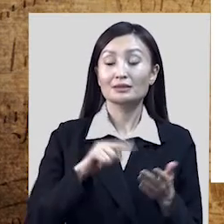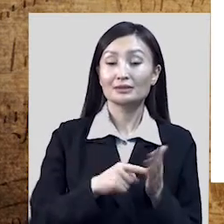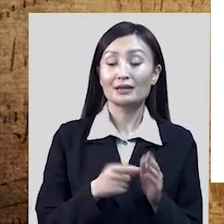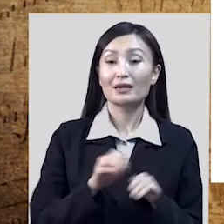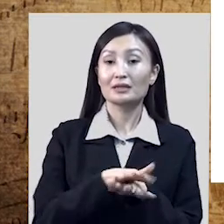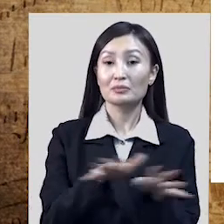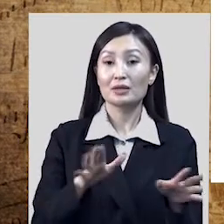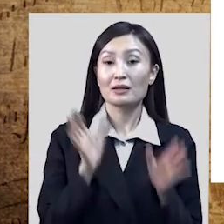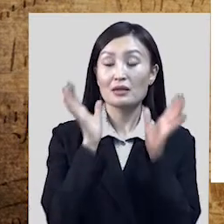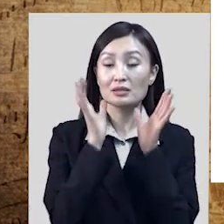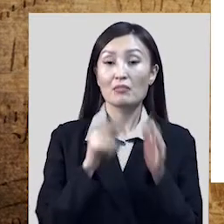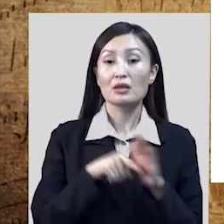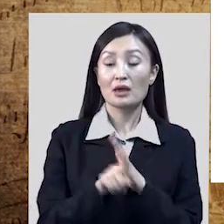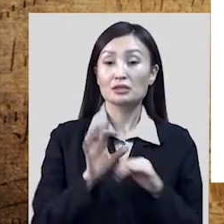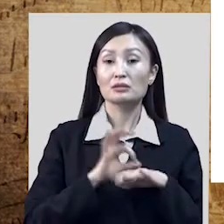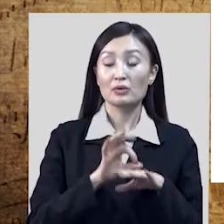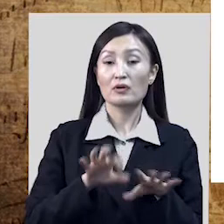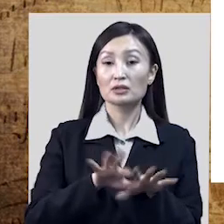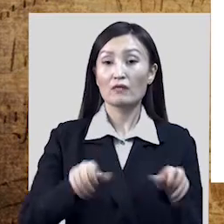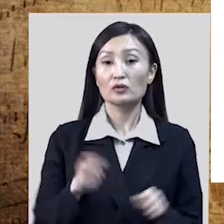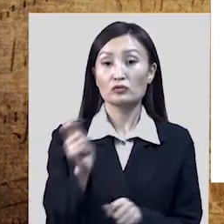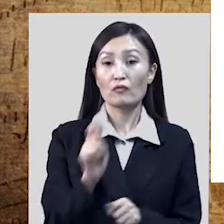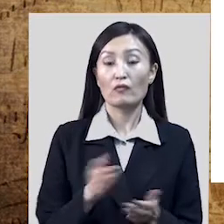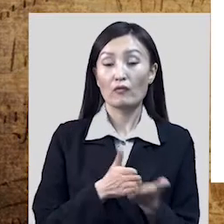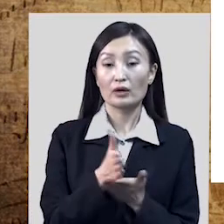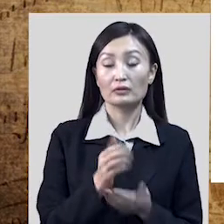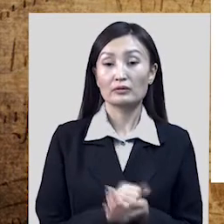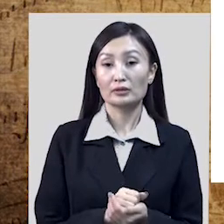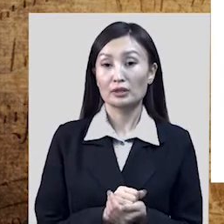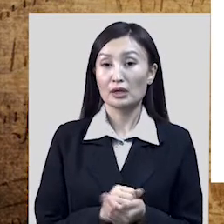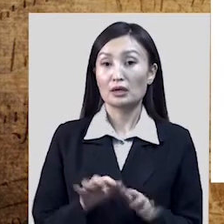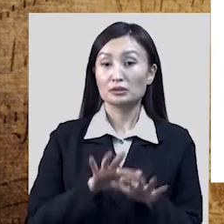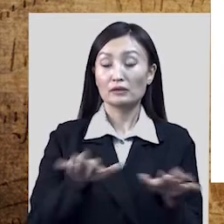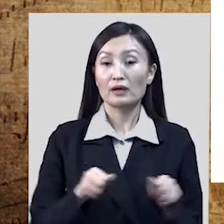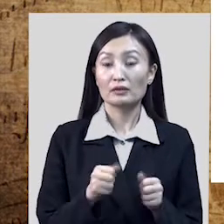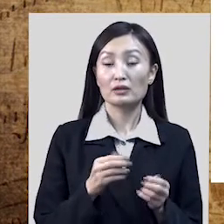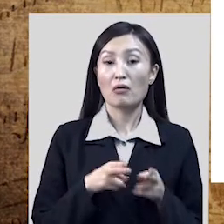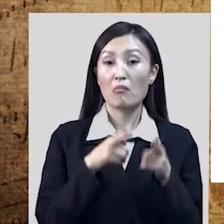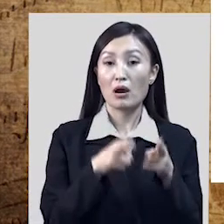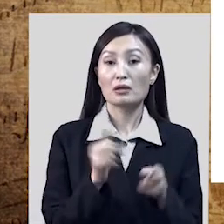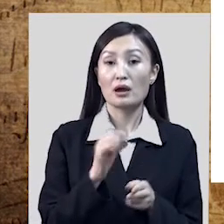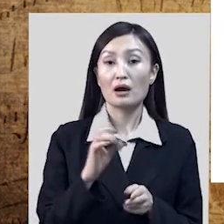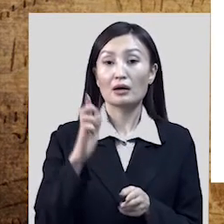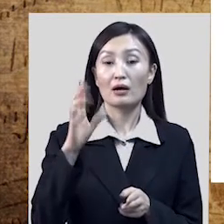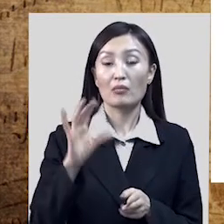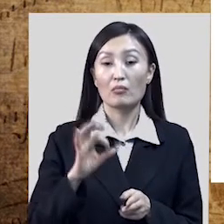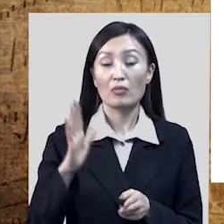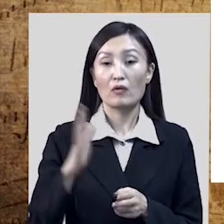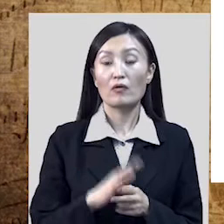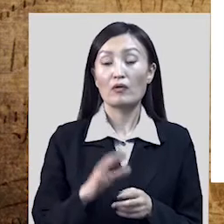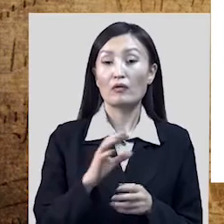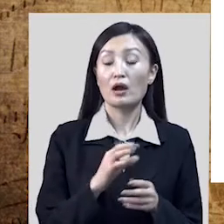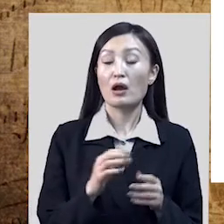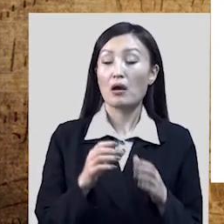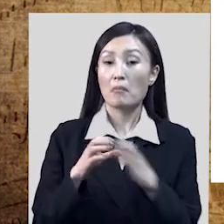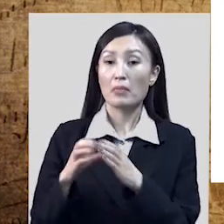ислама начали проводить захвате ческую политику завоевательные походы арабов обеднено арабские